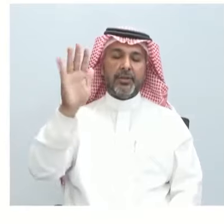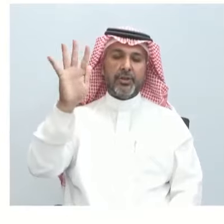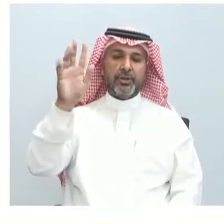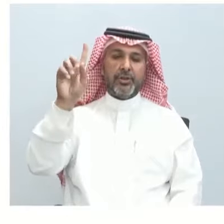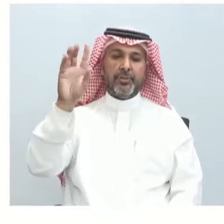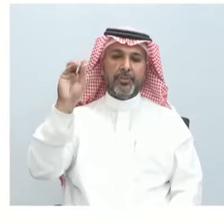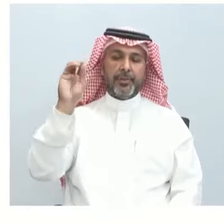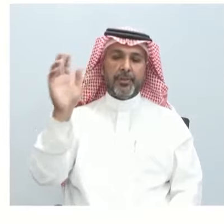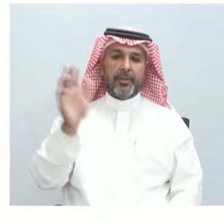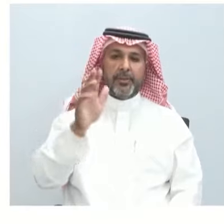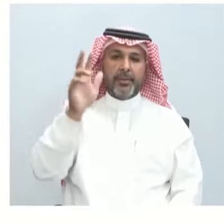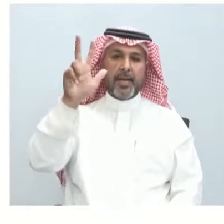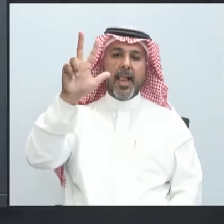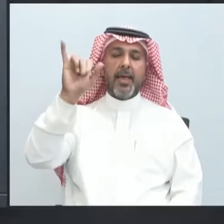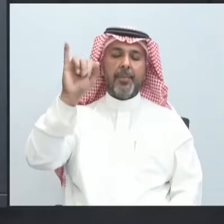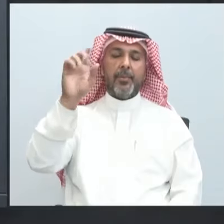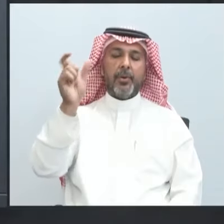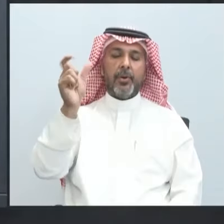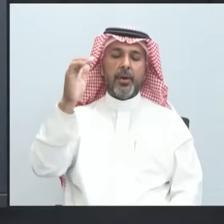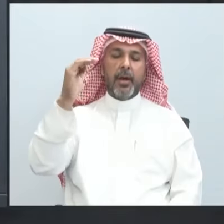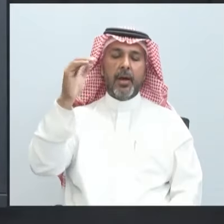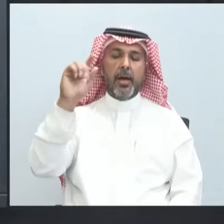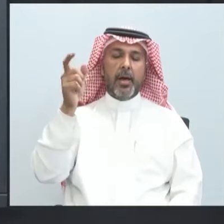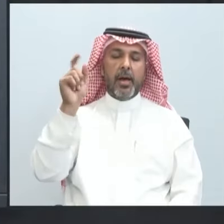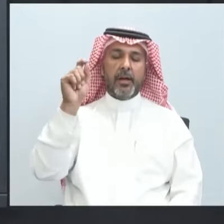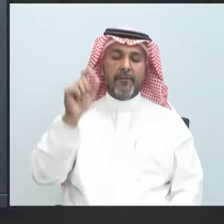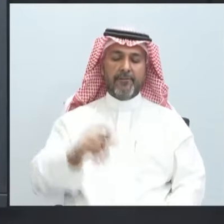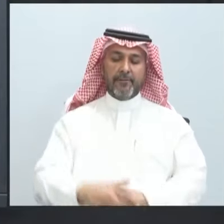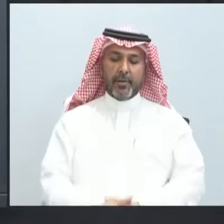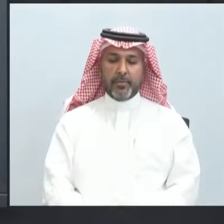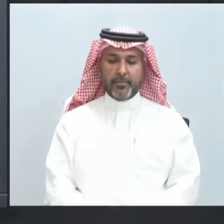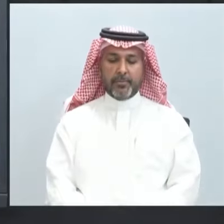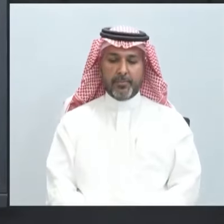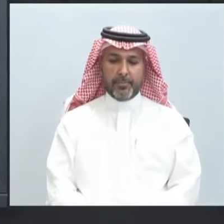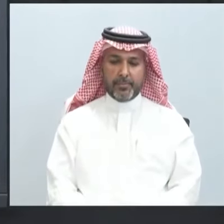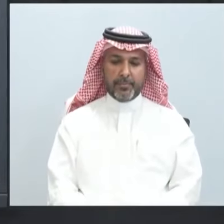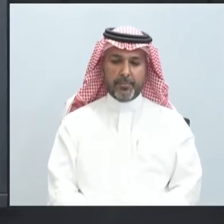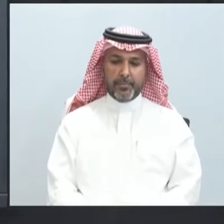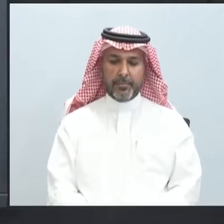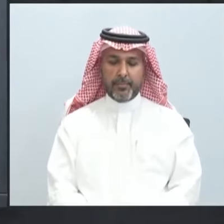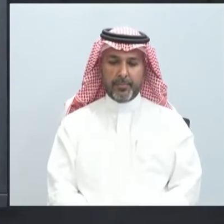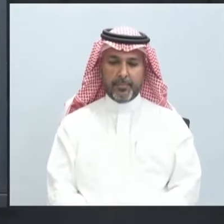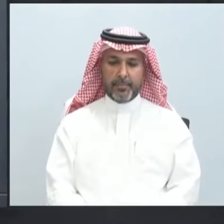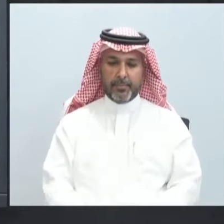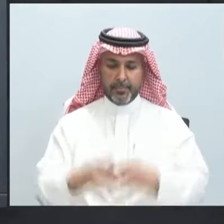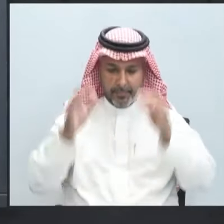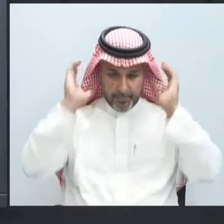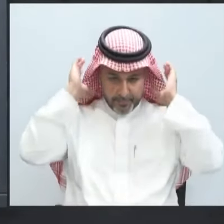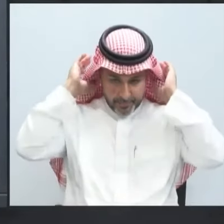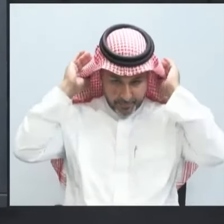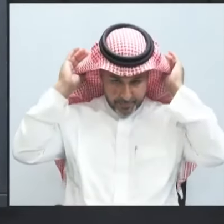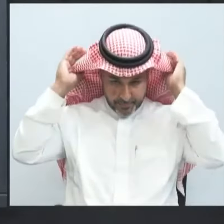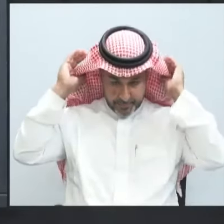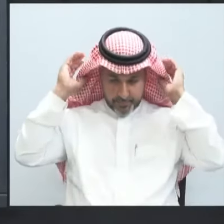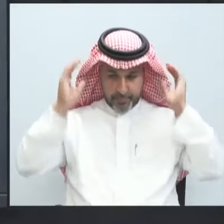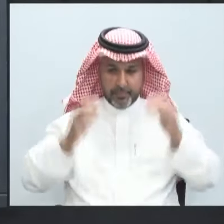وايضا باستخدام ضرب وحيده حد بكثيره حدود اذا قلنا بدمج اكثر من درس في هذا المثالي اذا يمكن حل